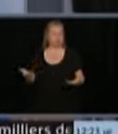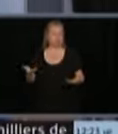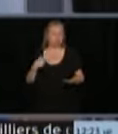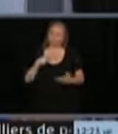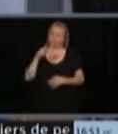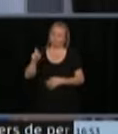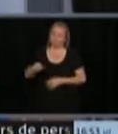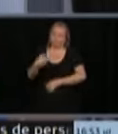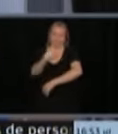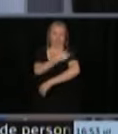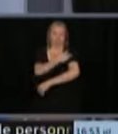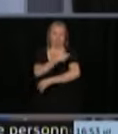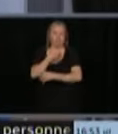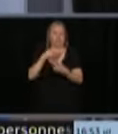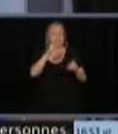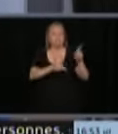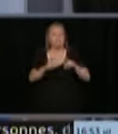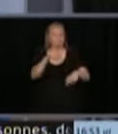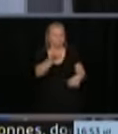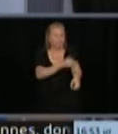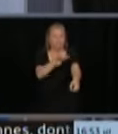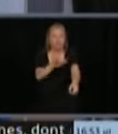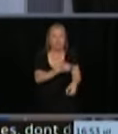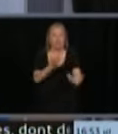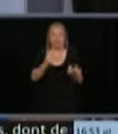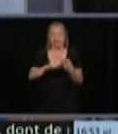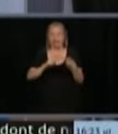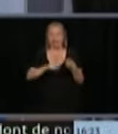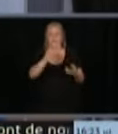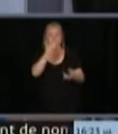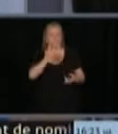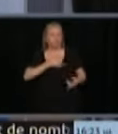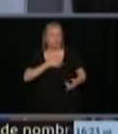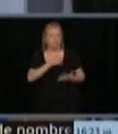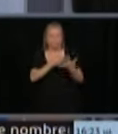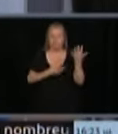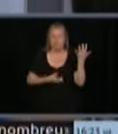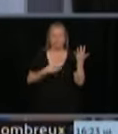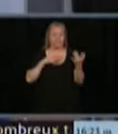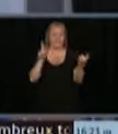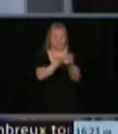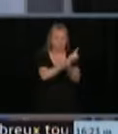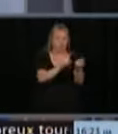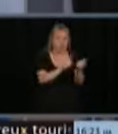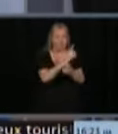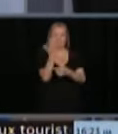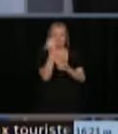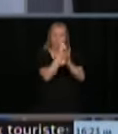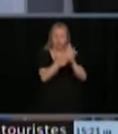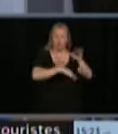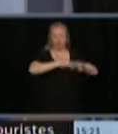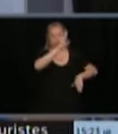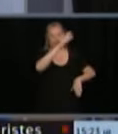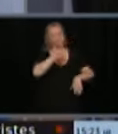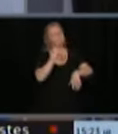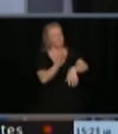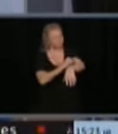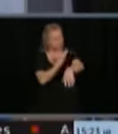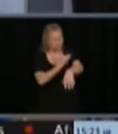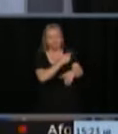des gens qui ont des contacts avec la clientèle plus de 15 minutes. Et le médecin est effectivement visé aussi en termes